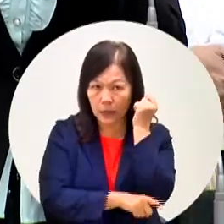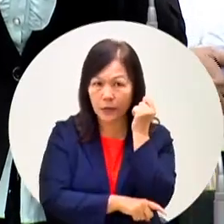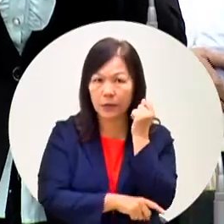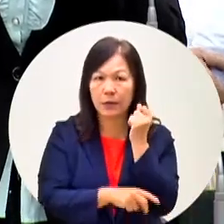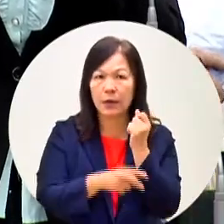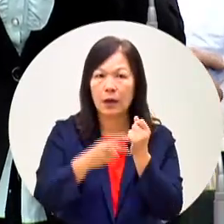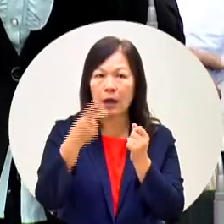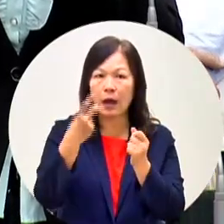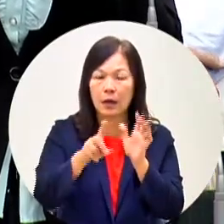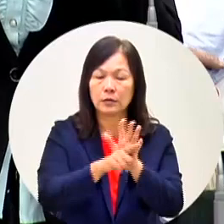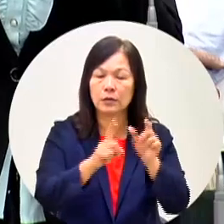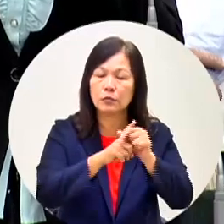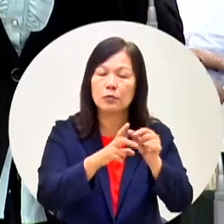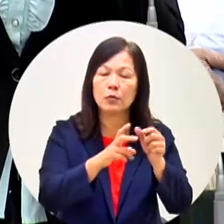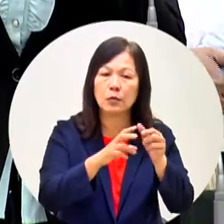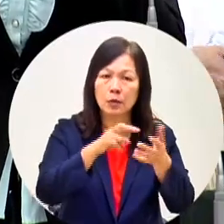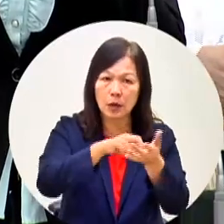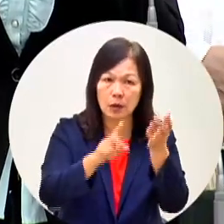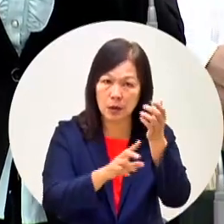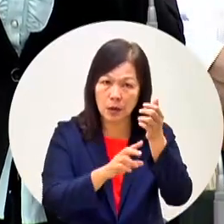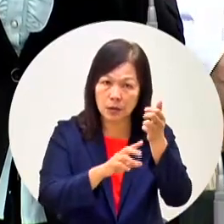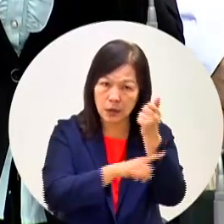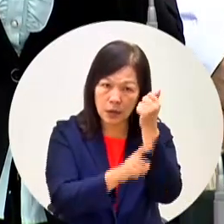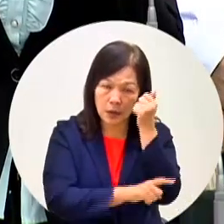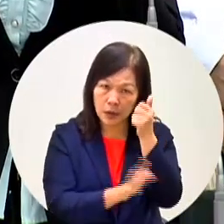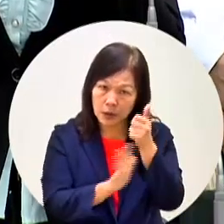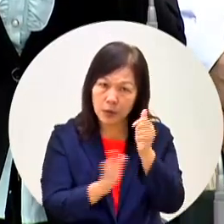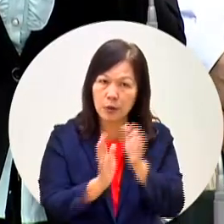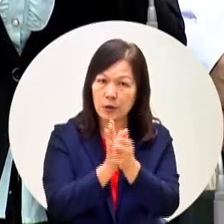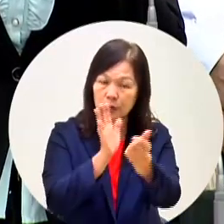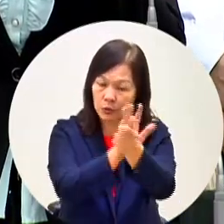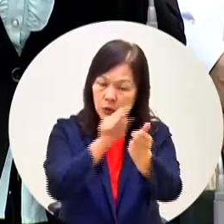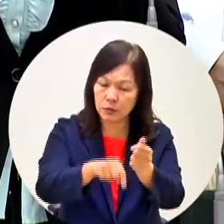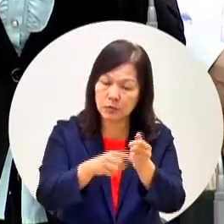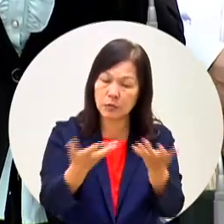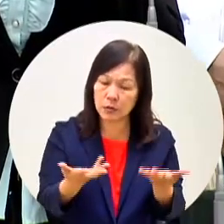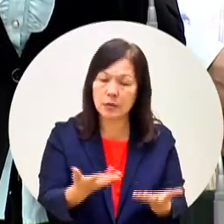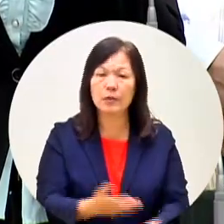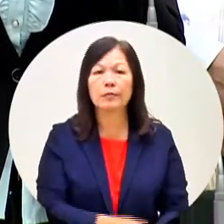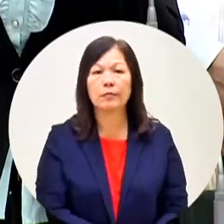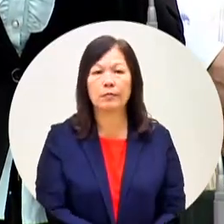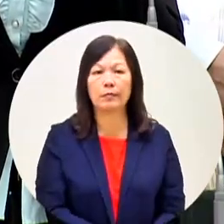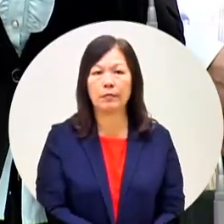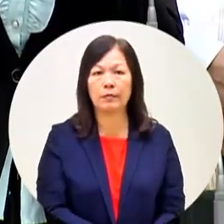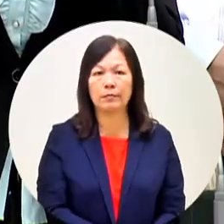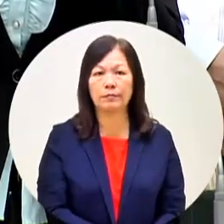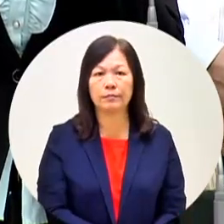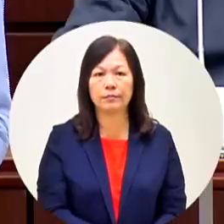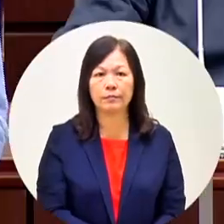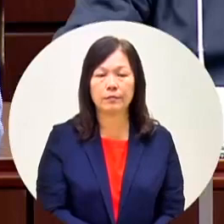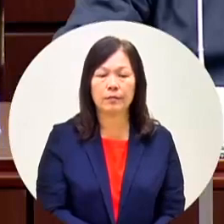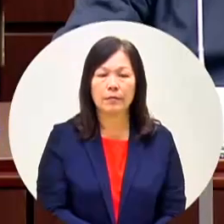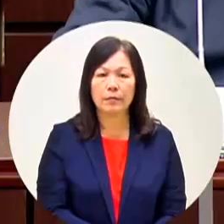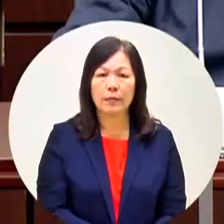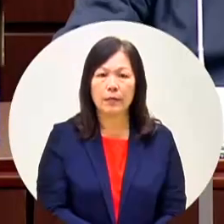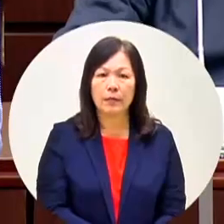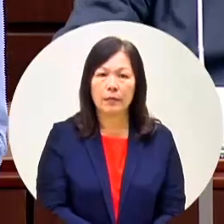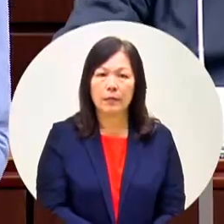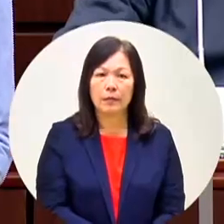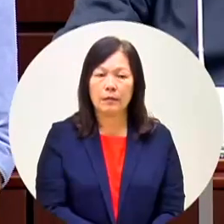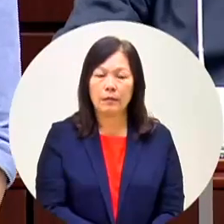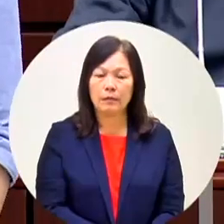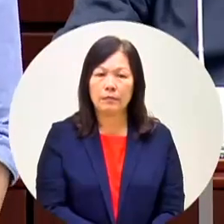去推动这个部分。 请到了， 谢谢议长，谢谢六位议